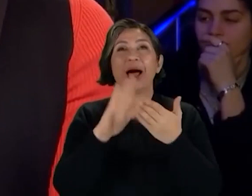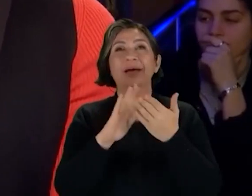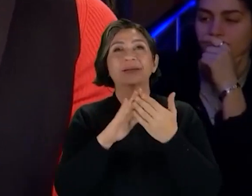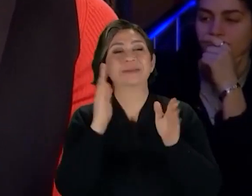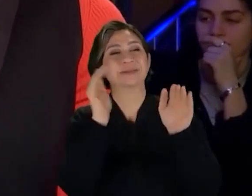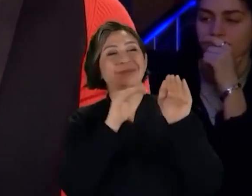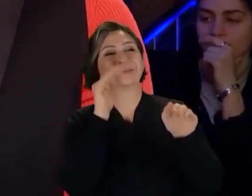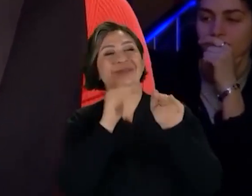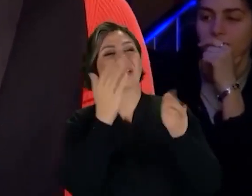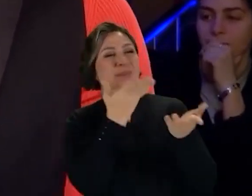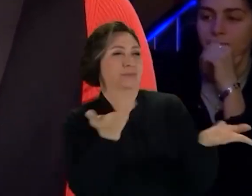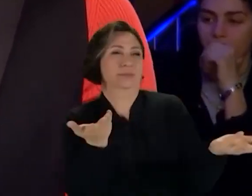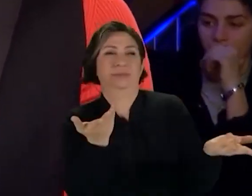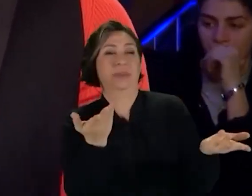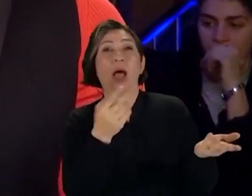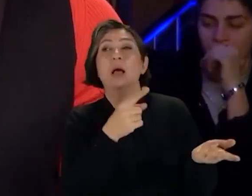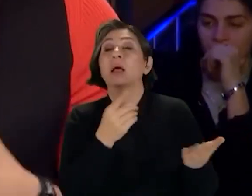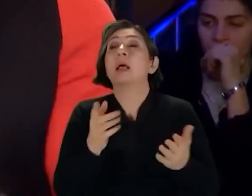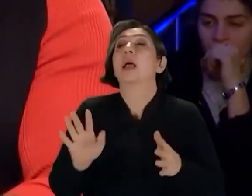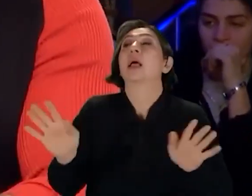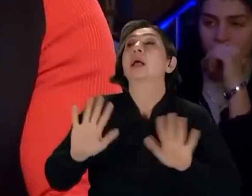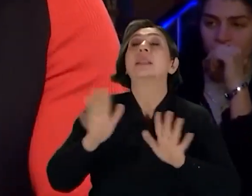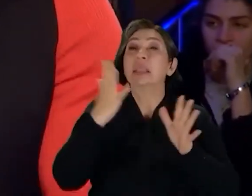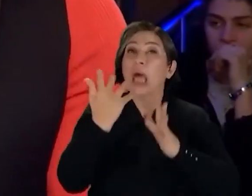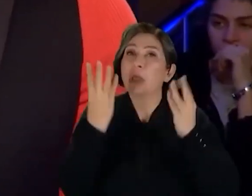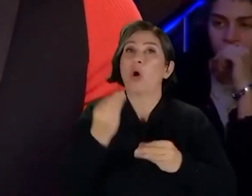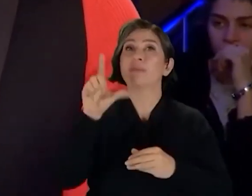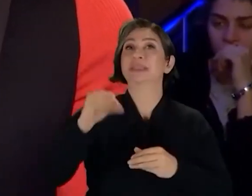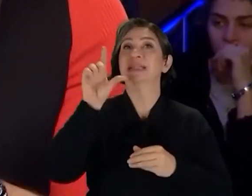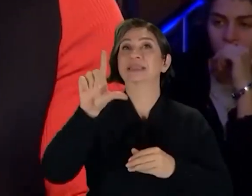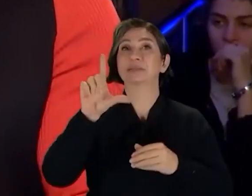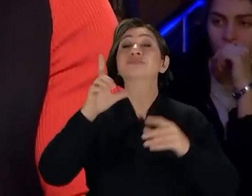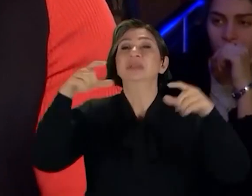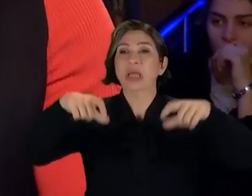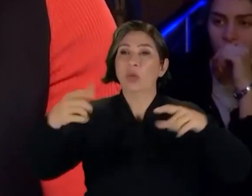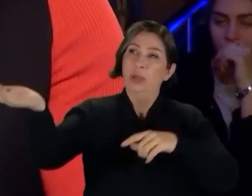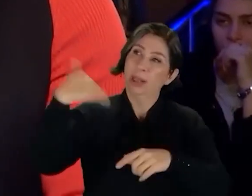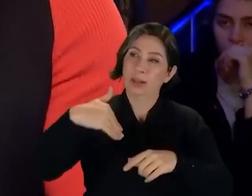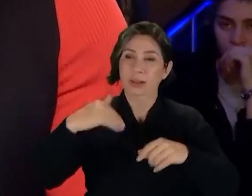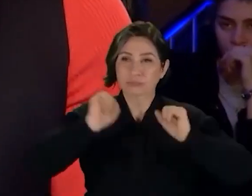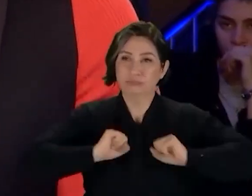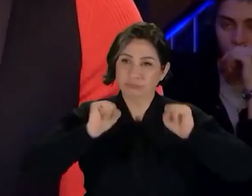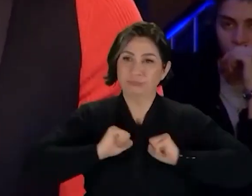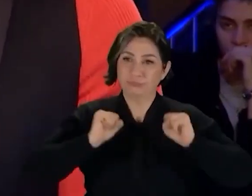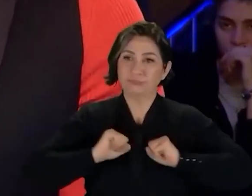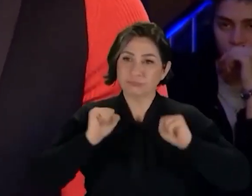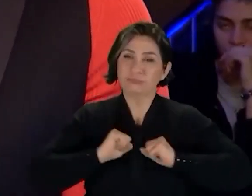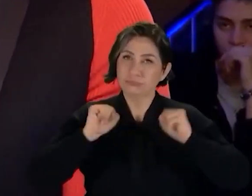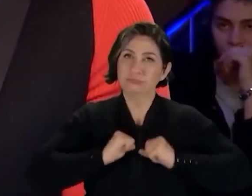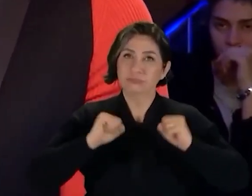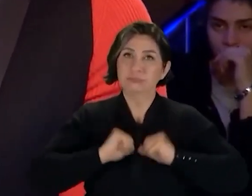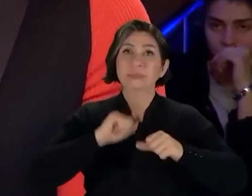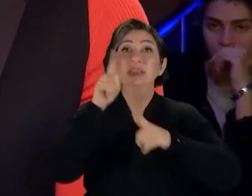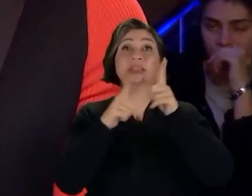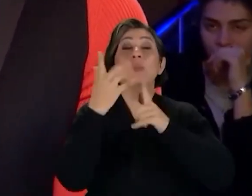Arkadaşlarından da çevresinden de eleştiri alınca daha inandırıcı olması lazım diye salona gel dedim bol bol salonda vakit geçir